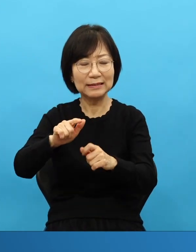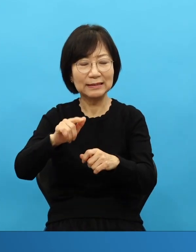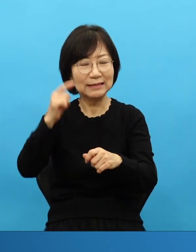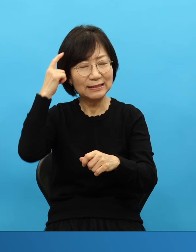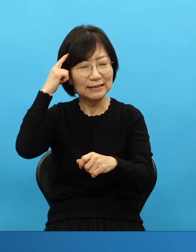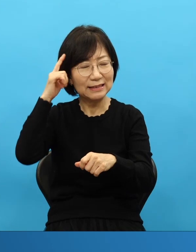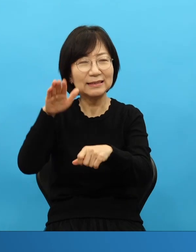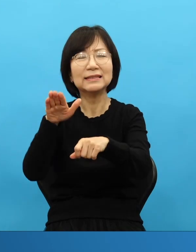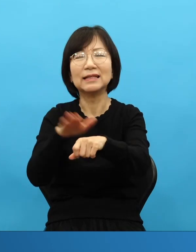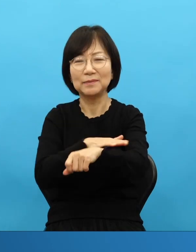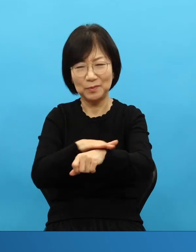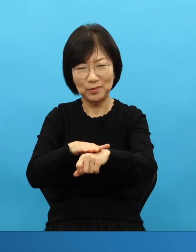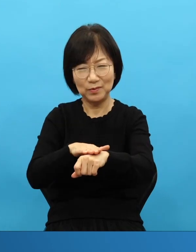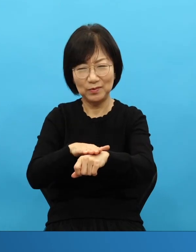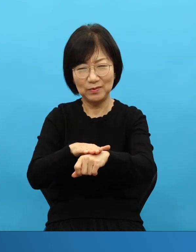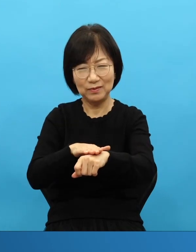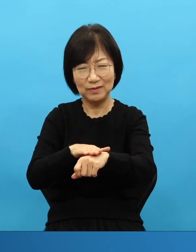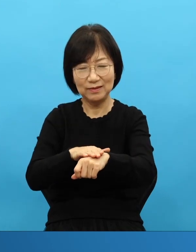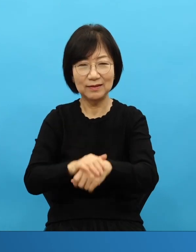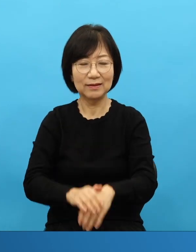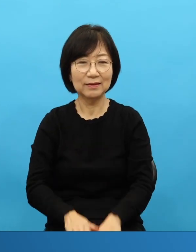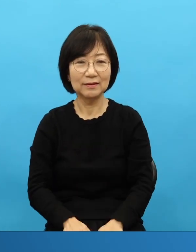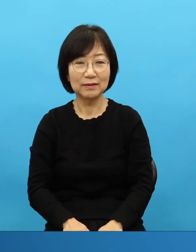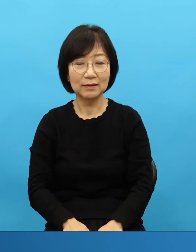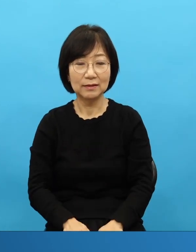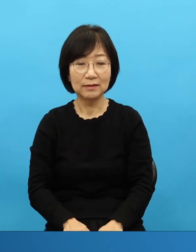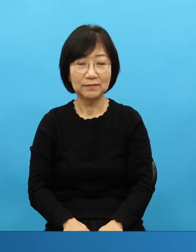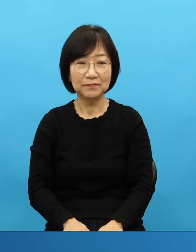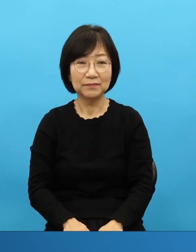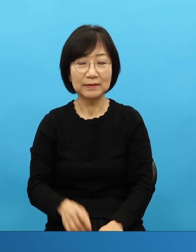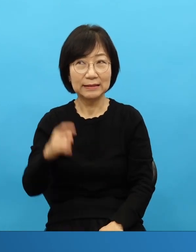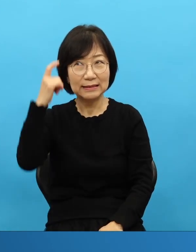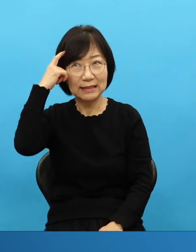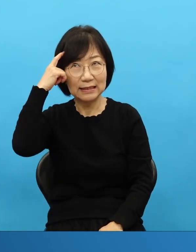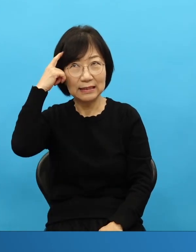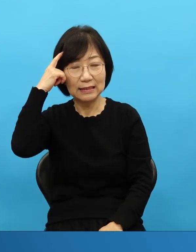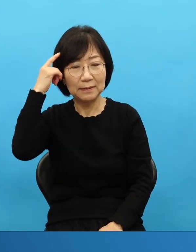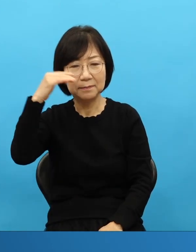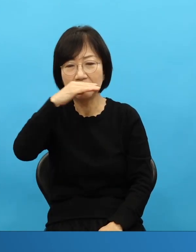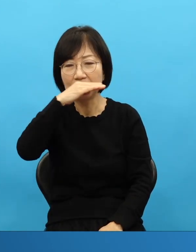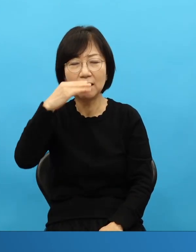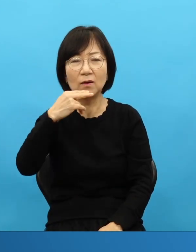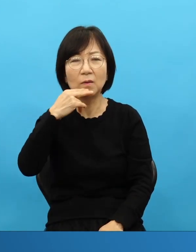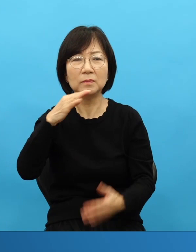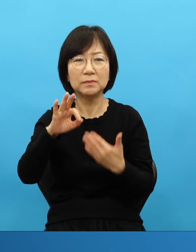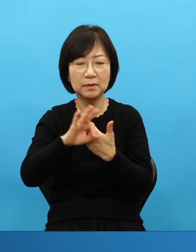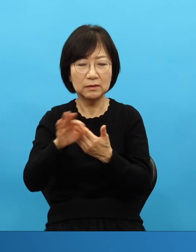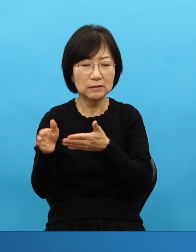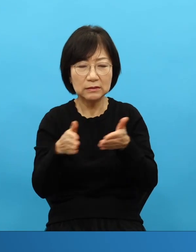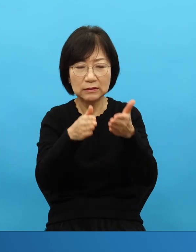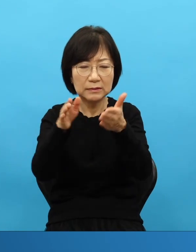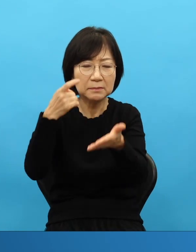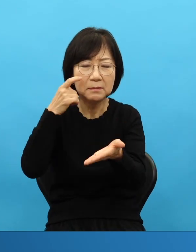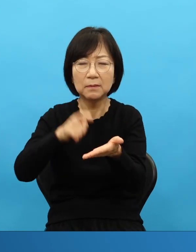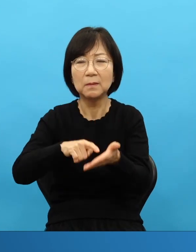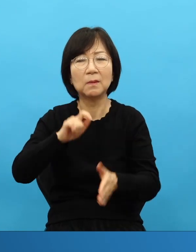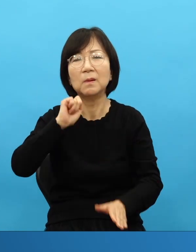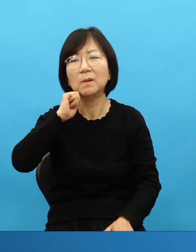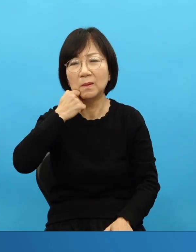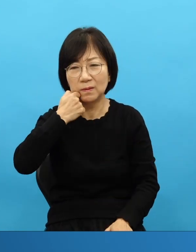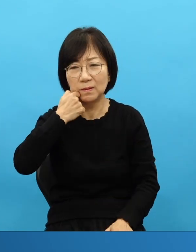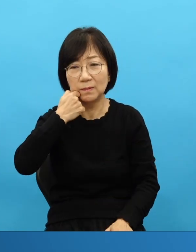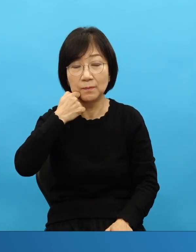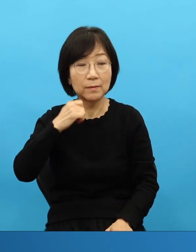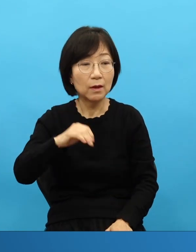incorrect 여러분, thoughts. 틀린 생각하는 데는 길이 안 되잖아요. And when your thinking is wrong, then you're not on the right way. 기준이